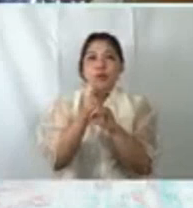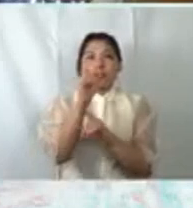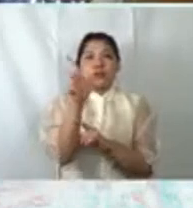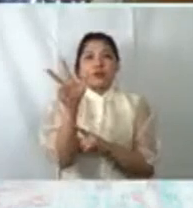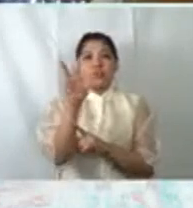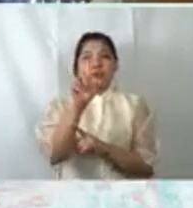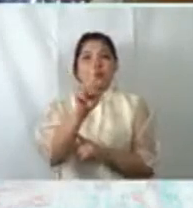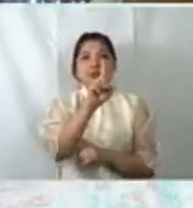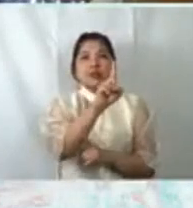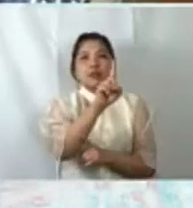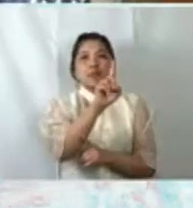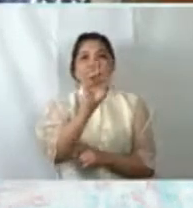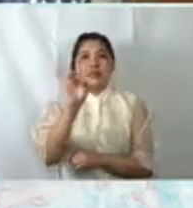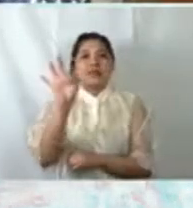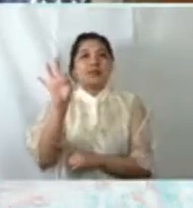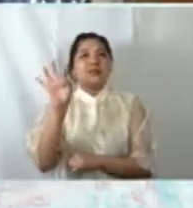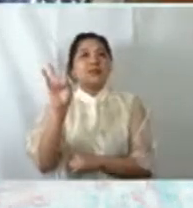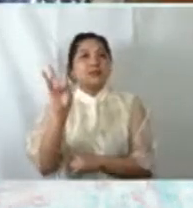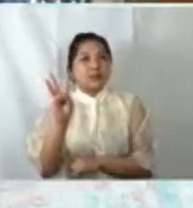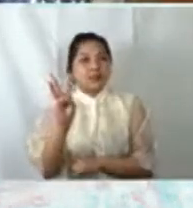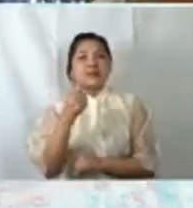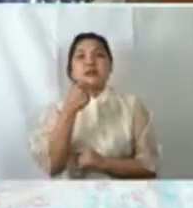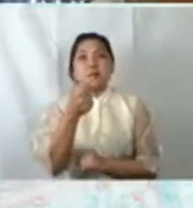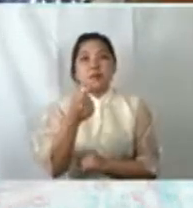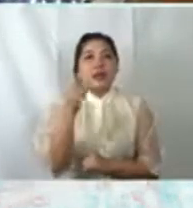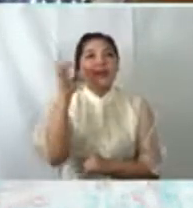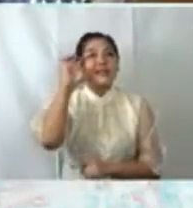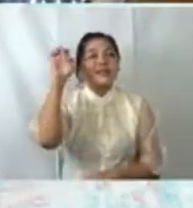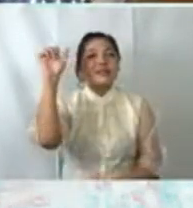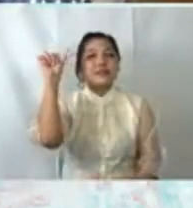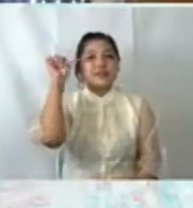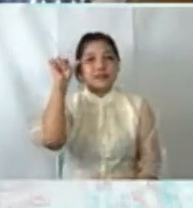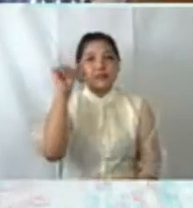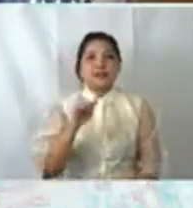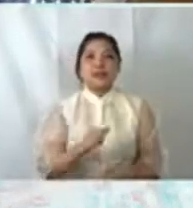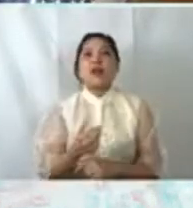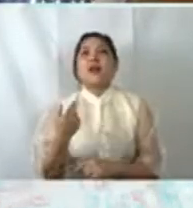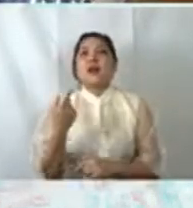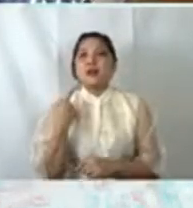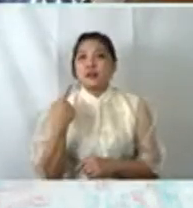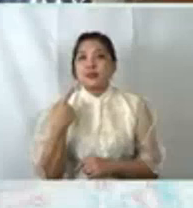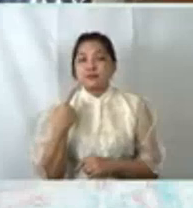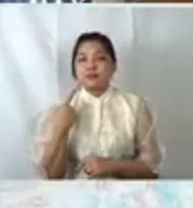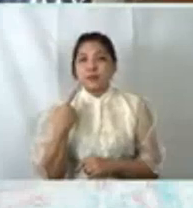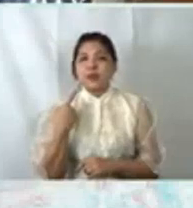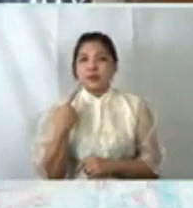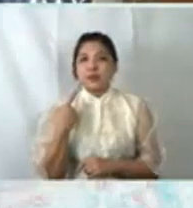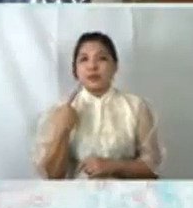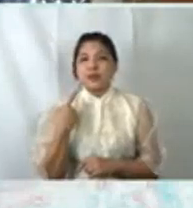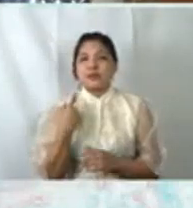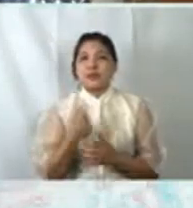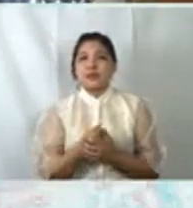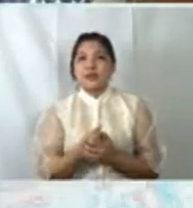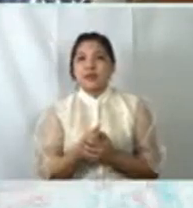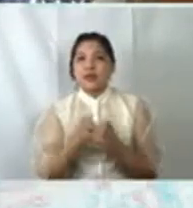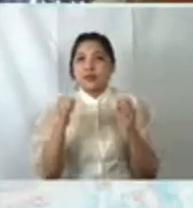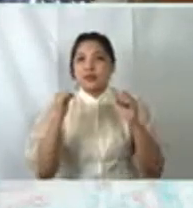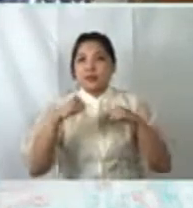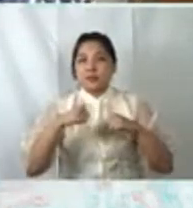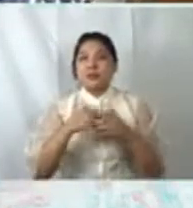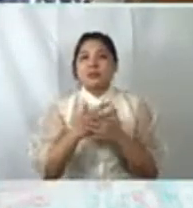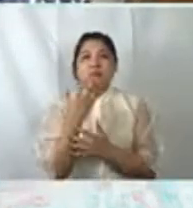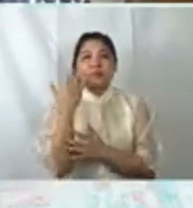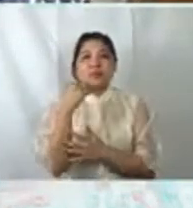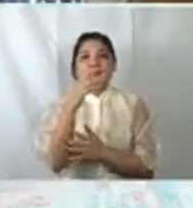31, 1896, sinasabing si Emilio Aguinaldo ay nagkaroon ng dekreto, no, mula sa Kawit,